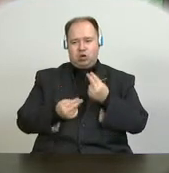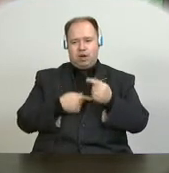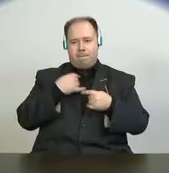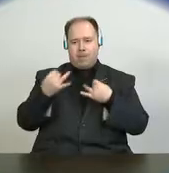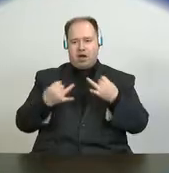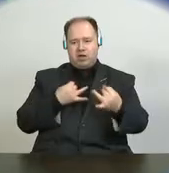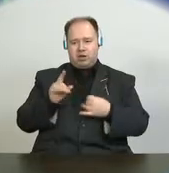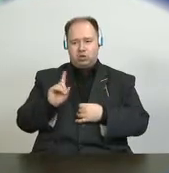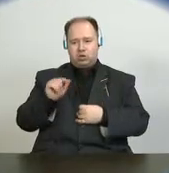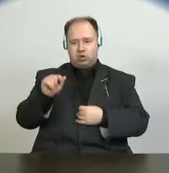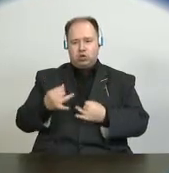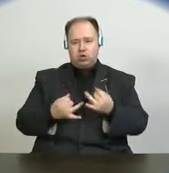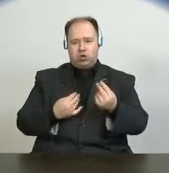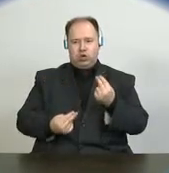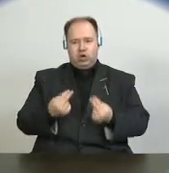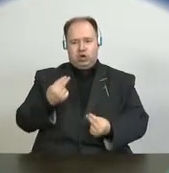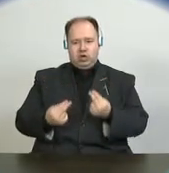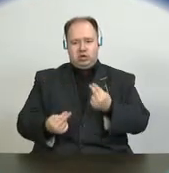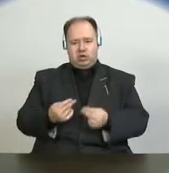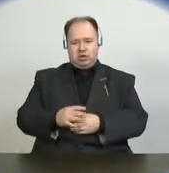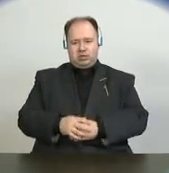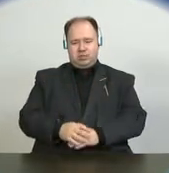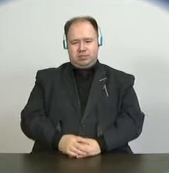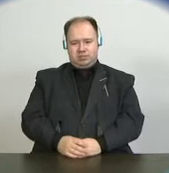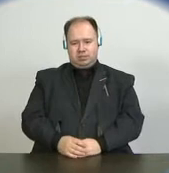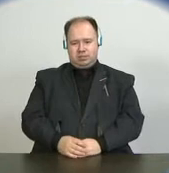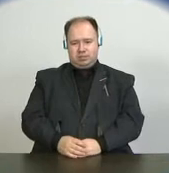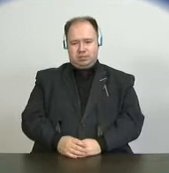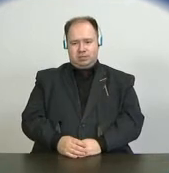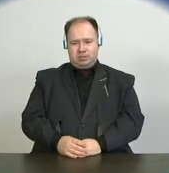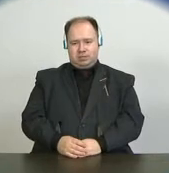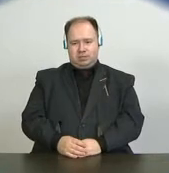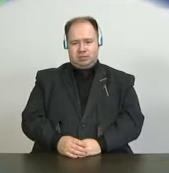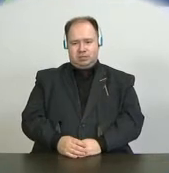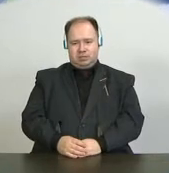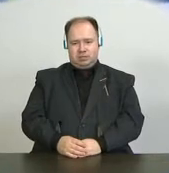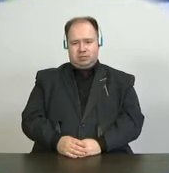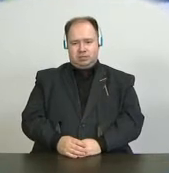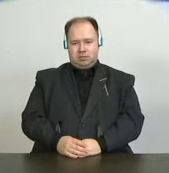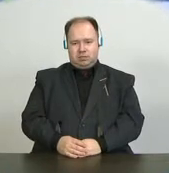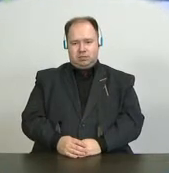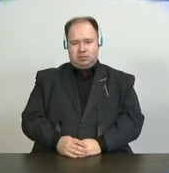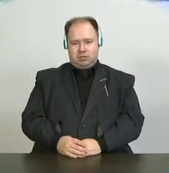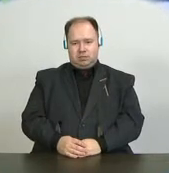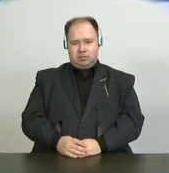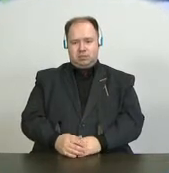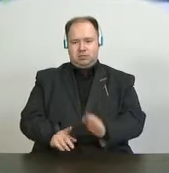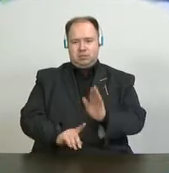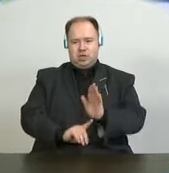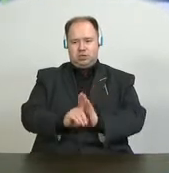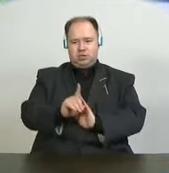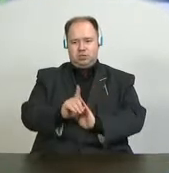и мы не как представителю как бы игровой компании это очень близко соответственно начнем